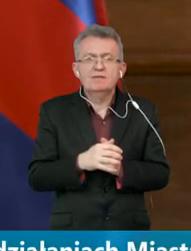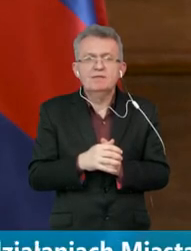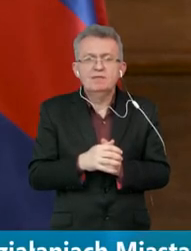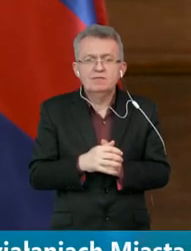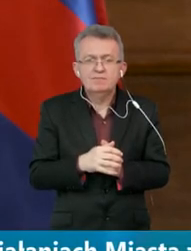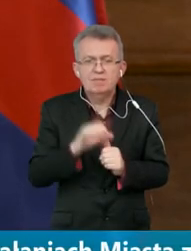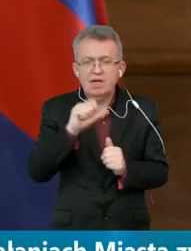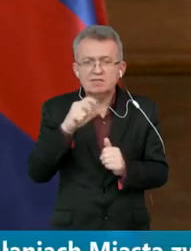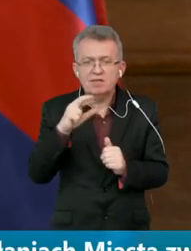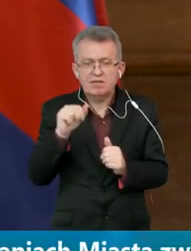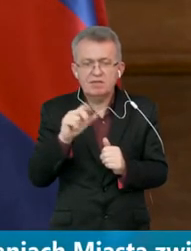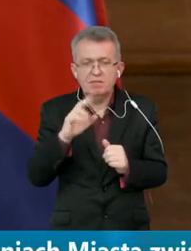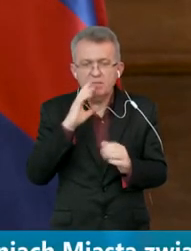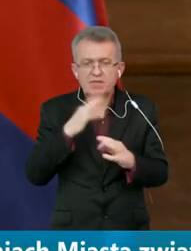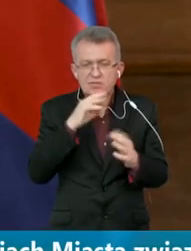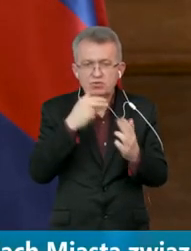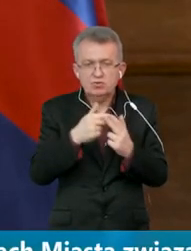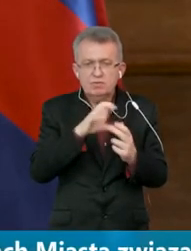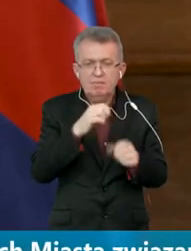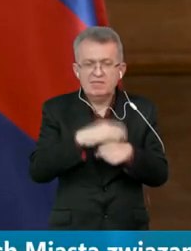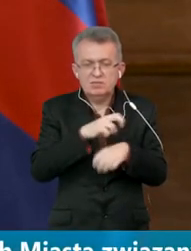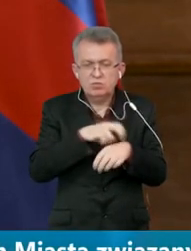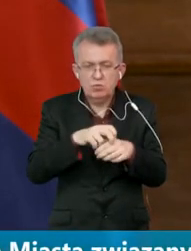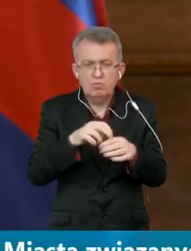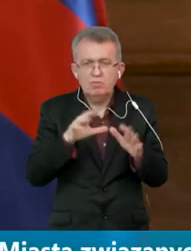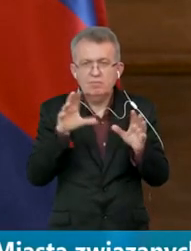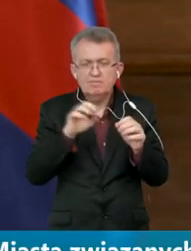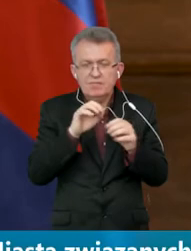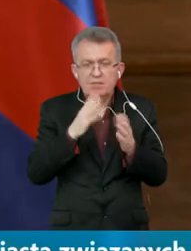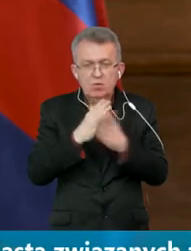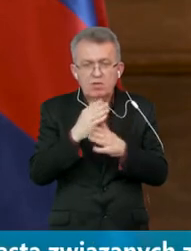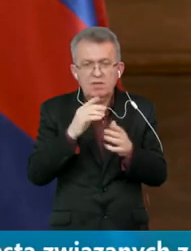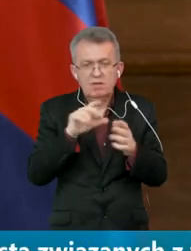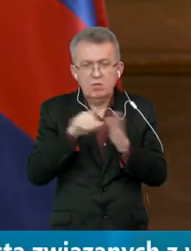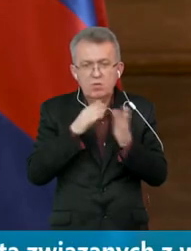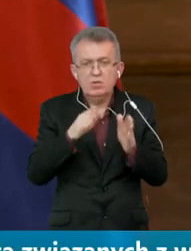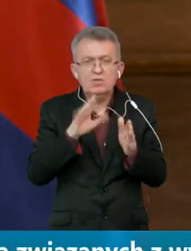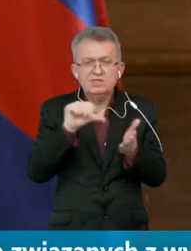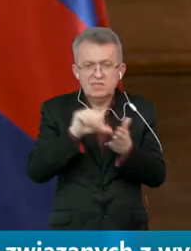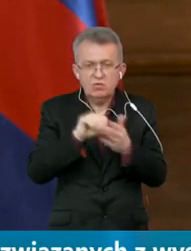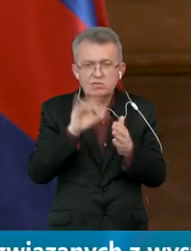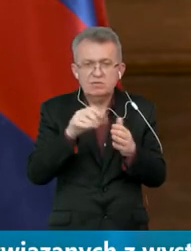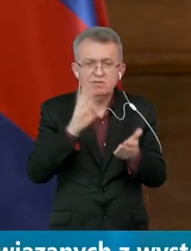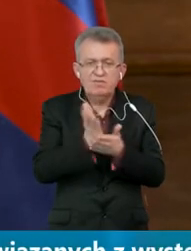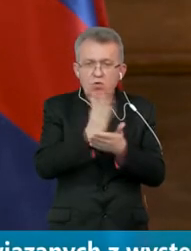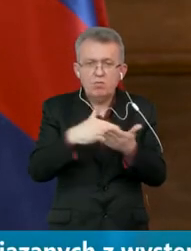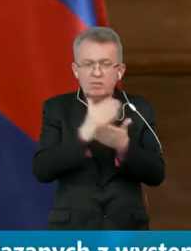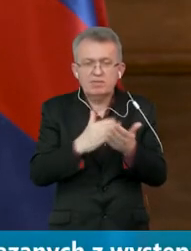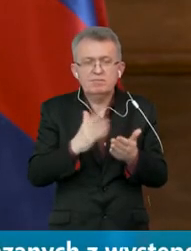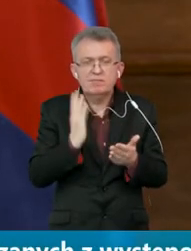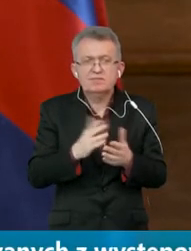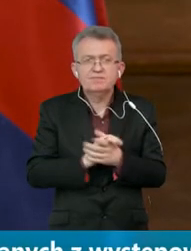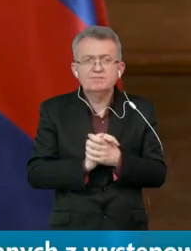Pani Aleksandra, panie prezydencie, mam pytanie, czy prace nad studium zagospodarowania przestrzennego będą prowadzone dla obszaru całego miasta, czy tylko dla wybranych obrębów? Panie